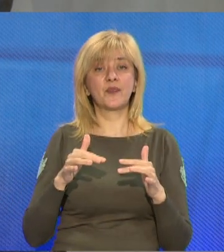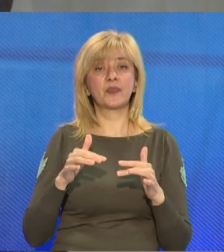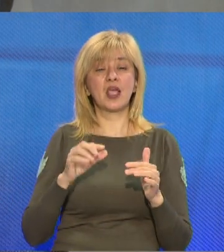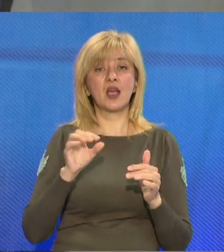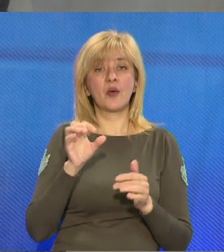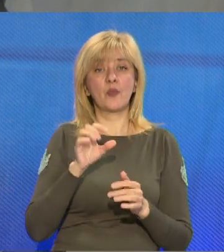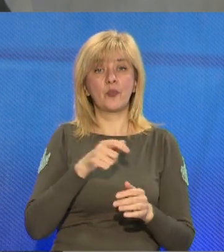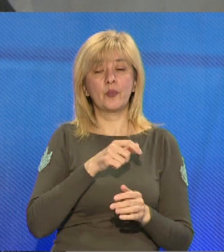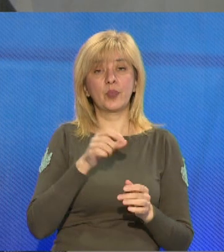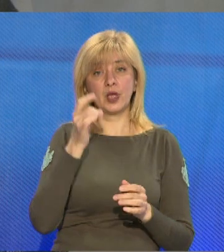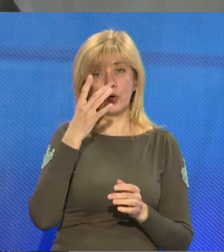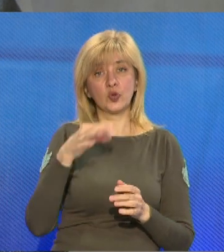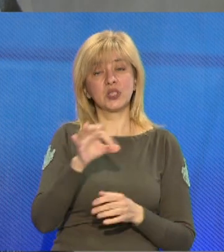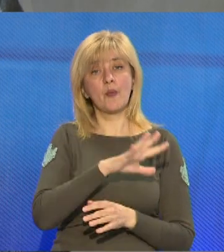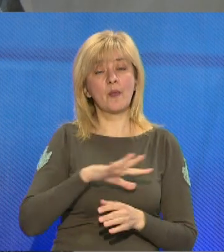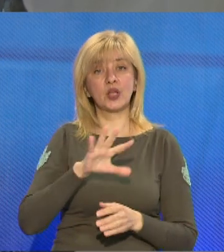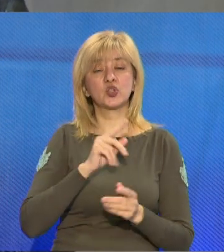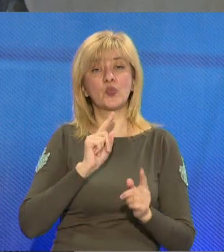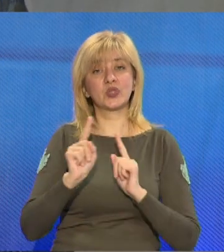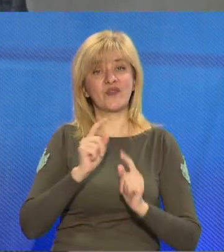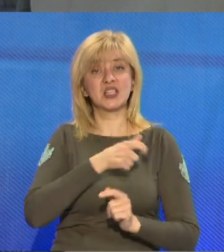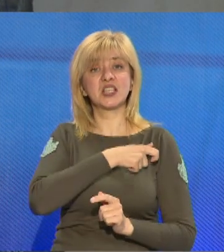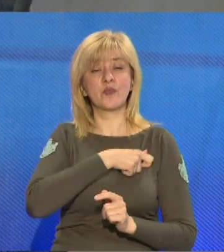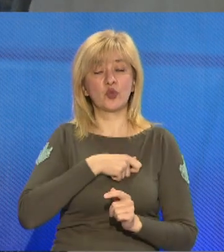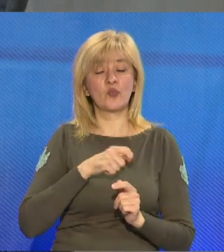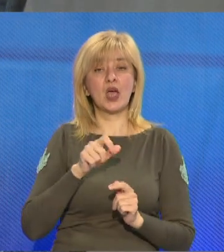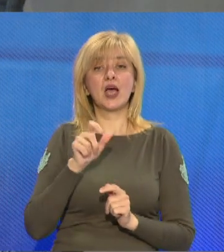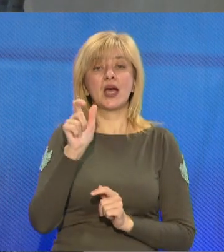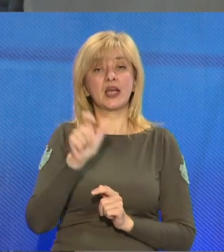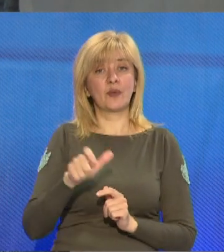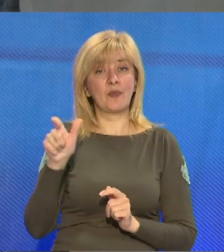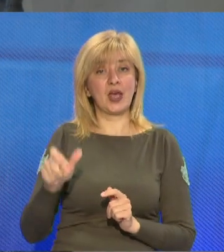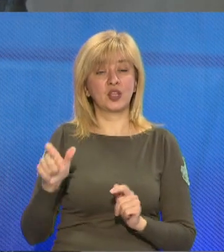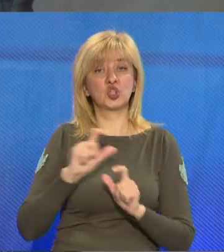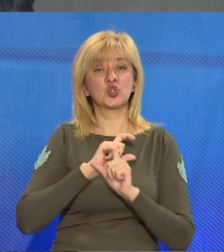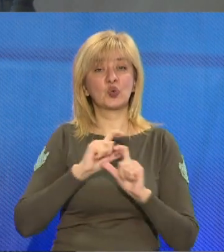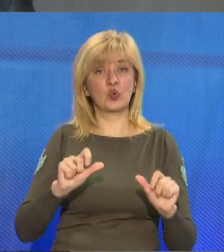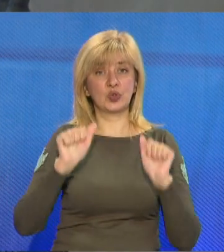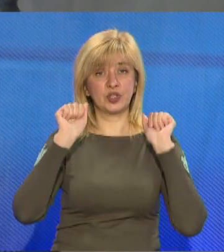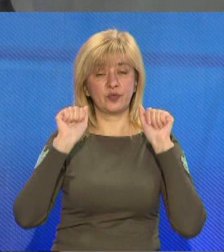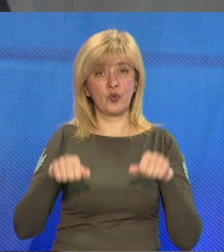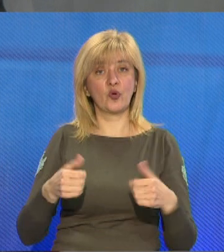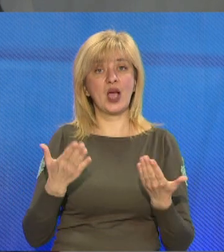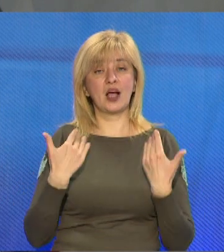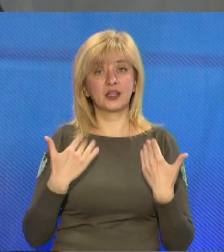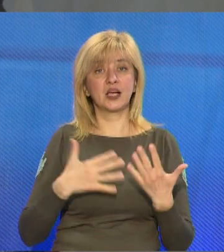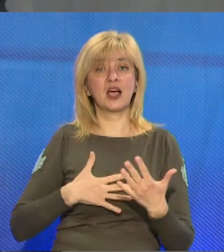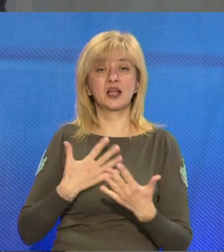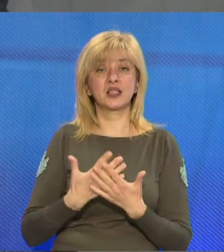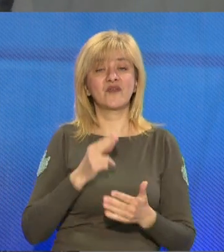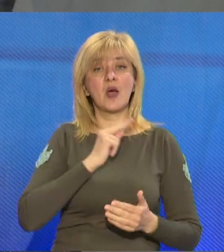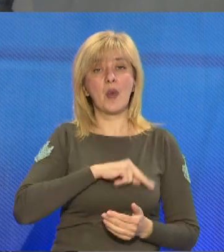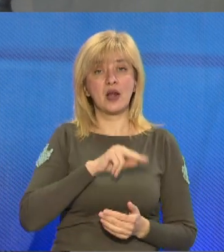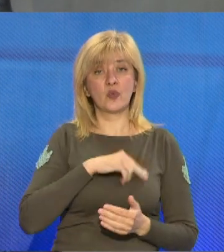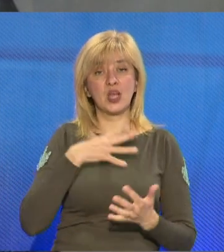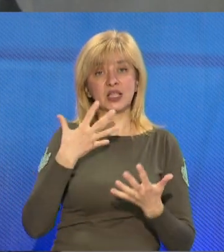совете депутатов. Ребята, школьники смогут очень отдыхая, активно